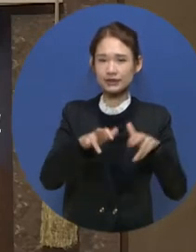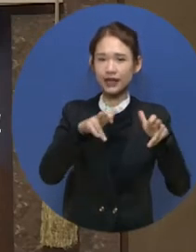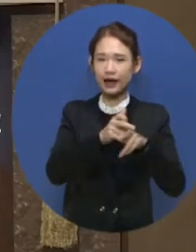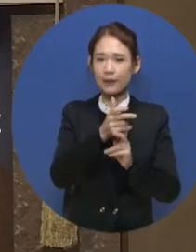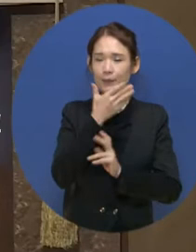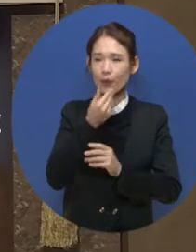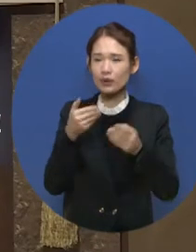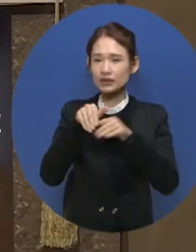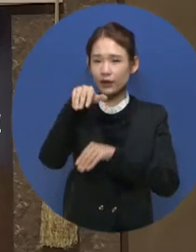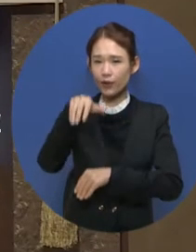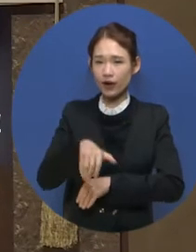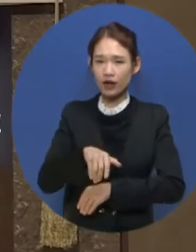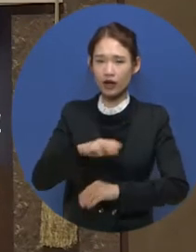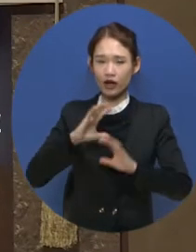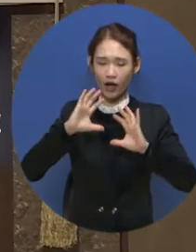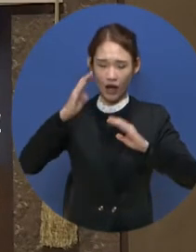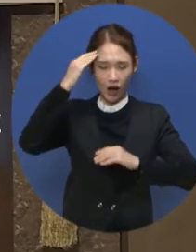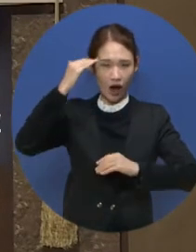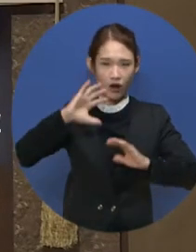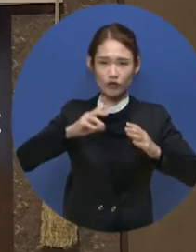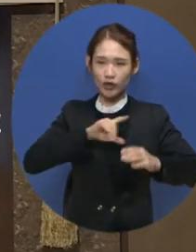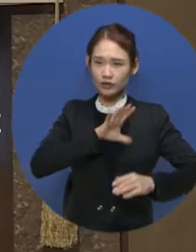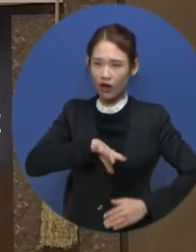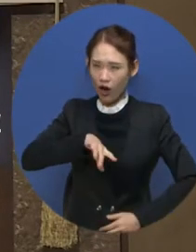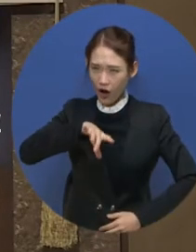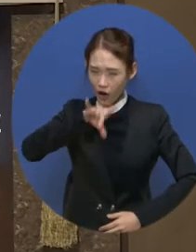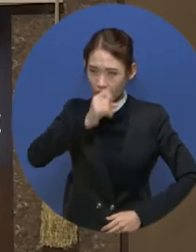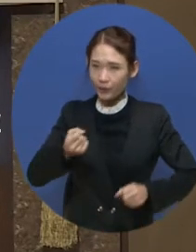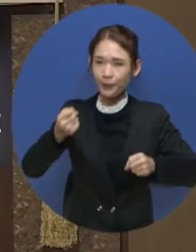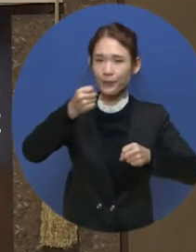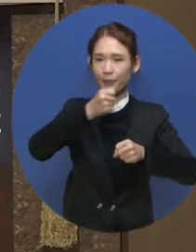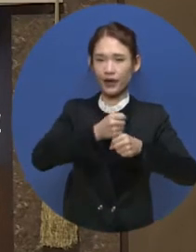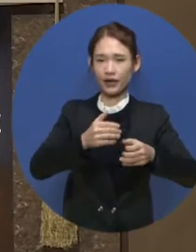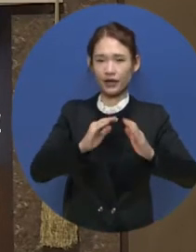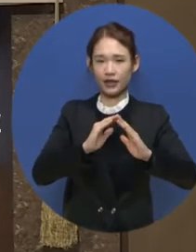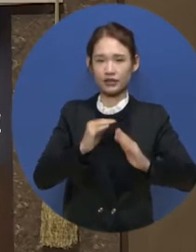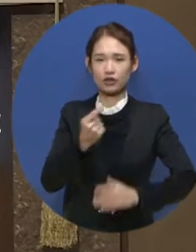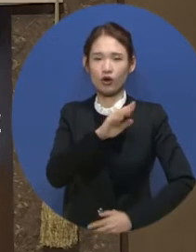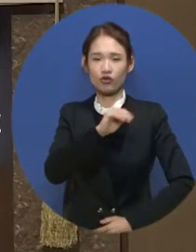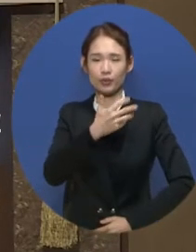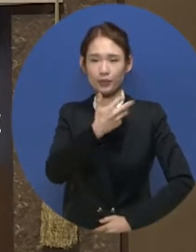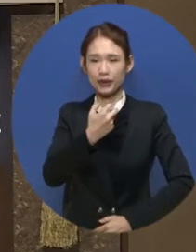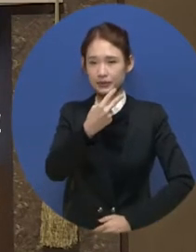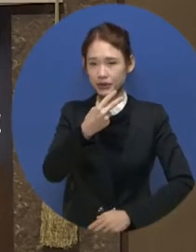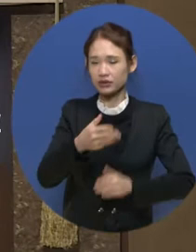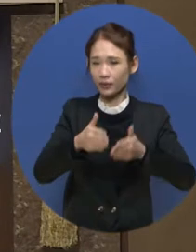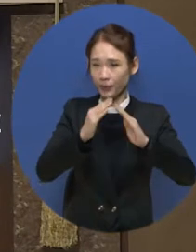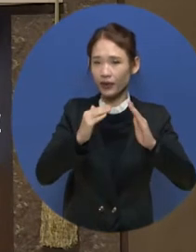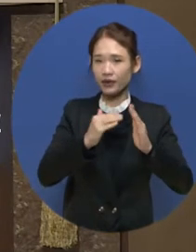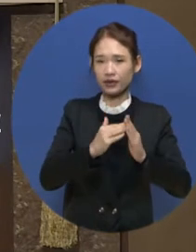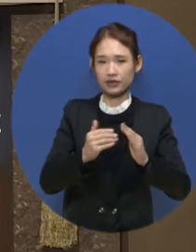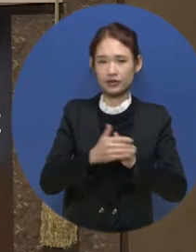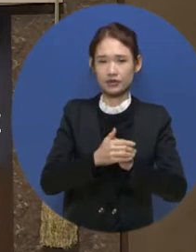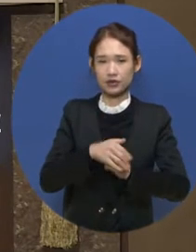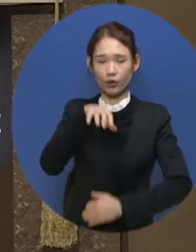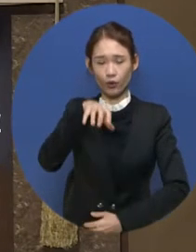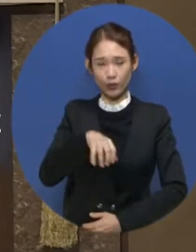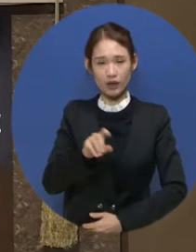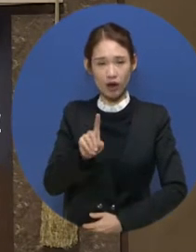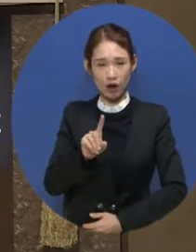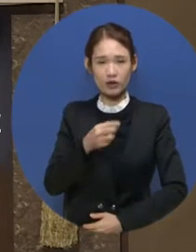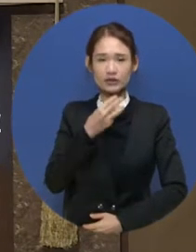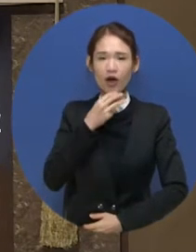으로서는 국내 처음 생겼어요 예 1982년 도에 생겼는데 예 위치에 있는 이제 서울